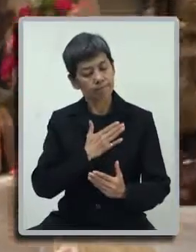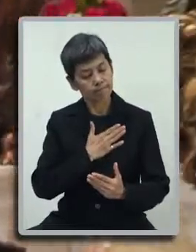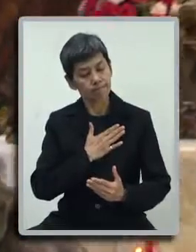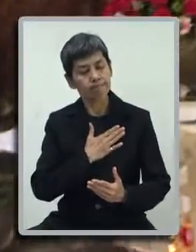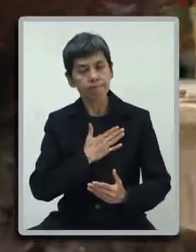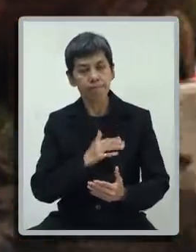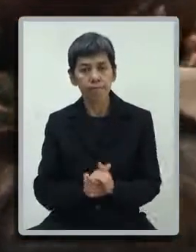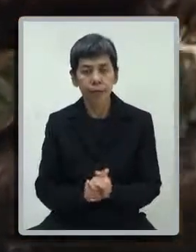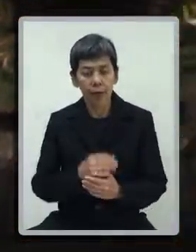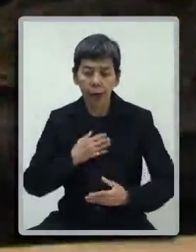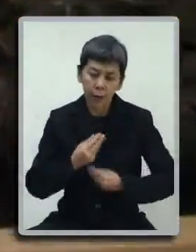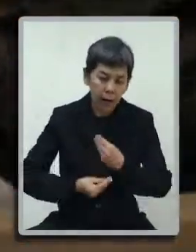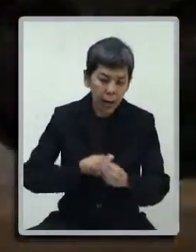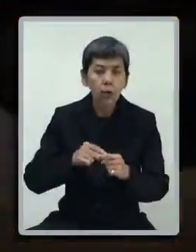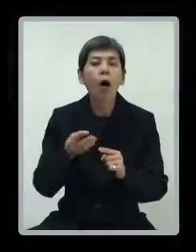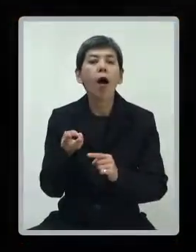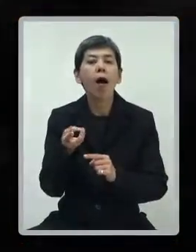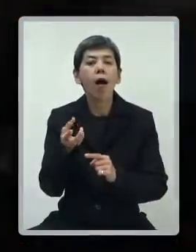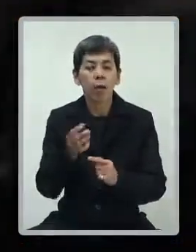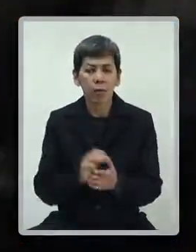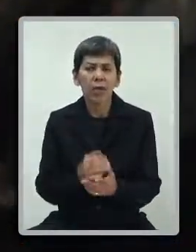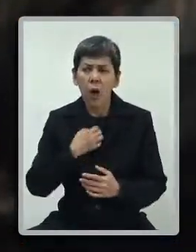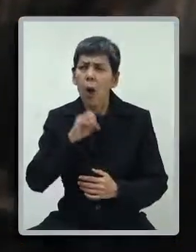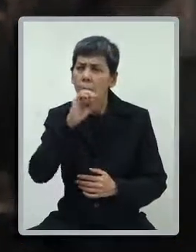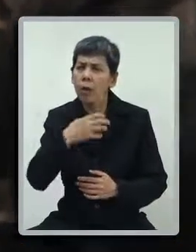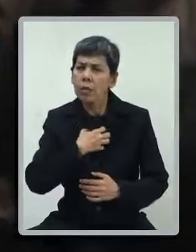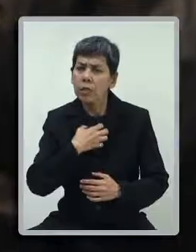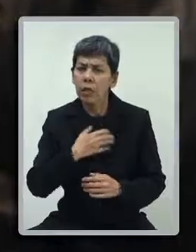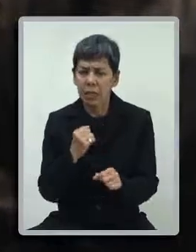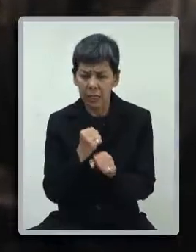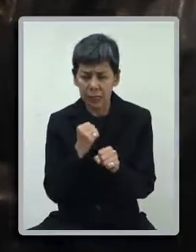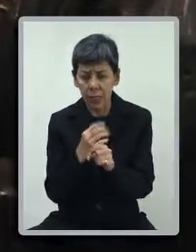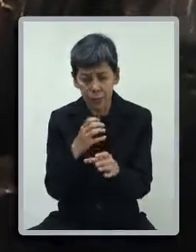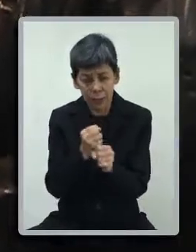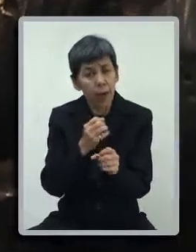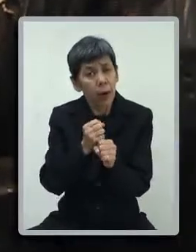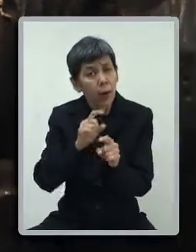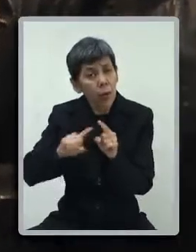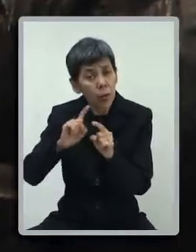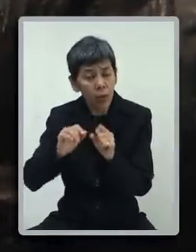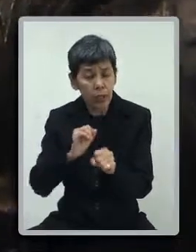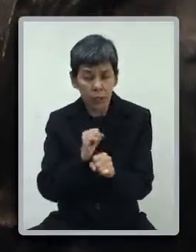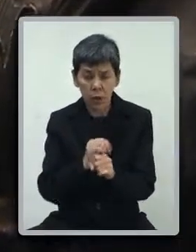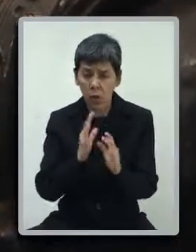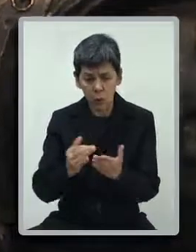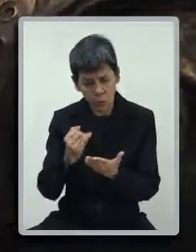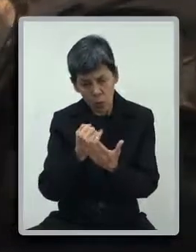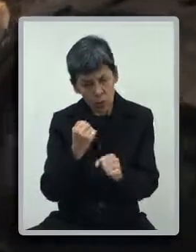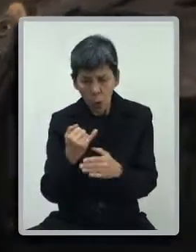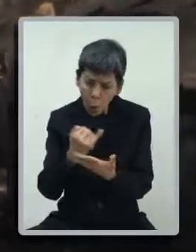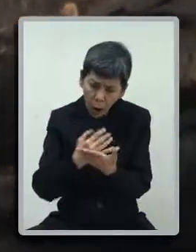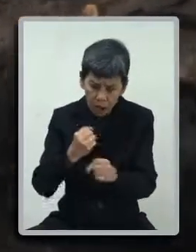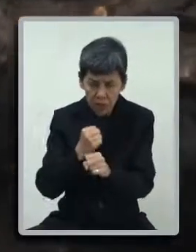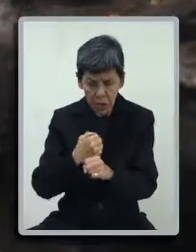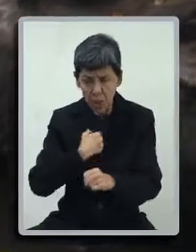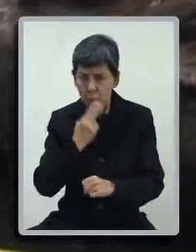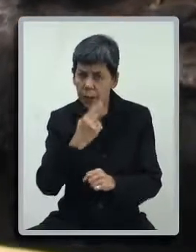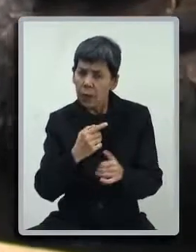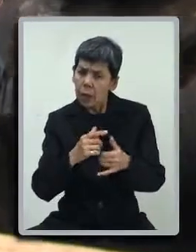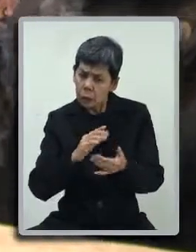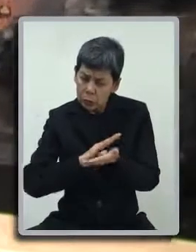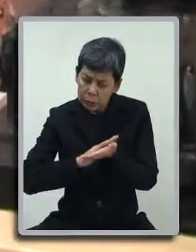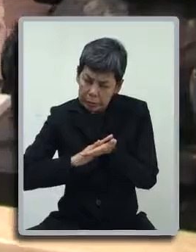นขวัญกำลังใจในธุรกิจด้วยคือต้องบอกว่างานของพวกนี้เป็นงานของศิลปินมันจะมี